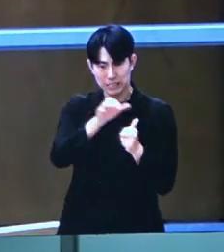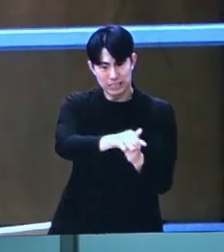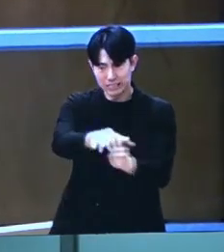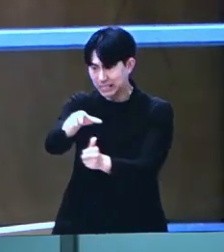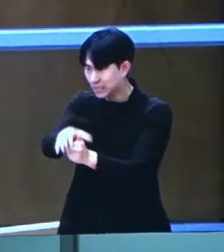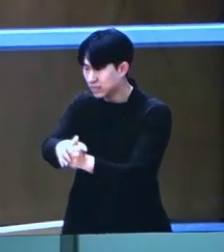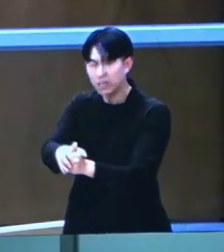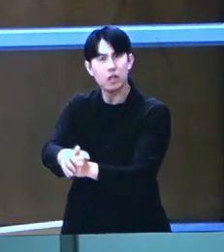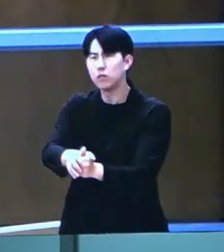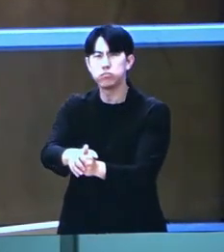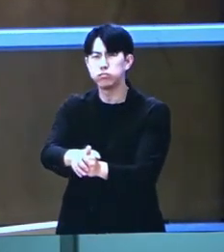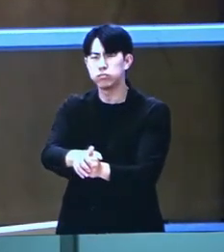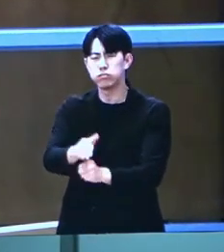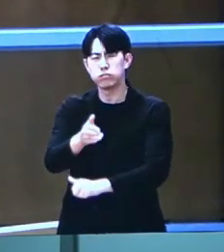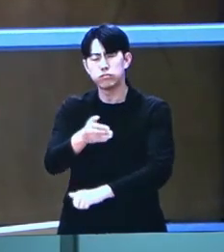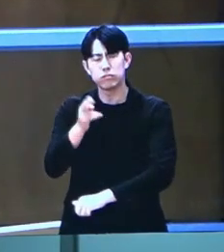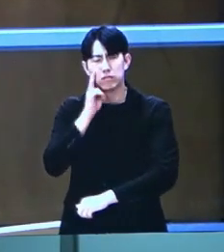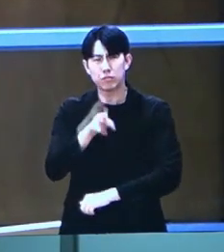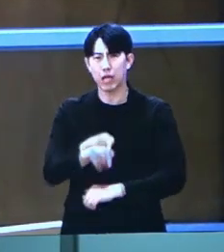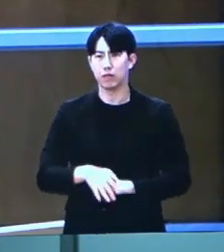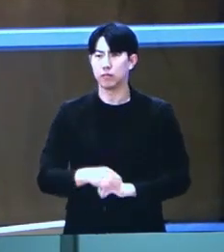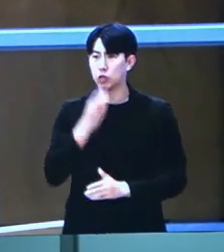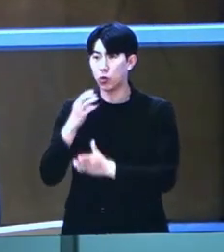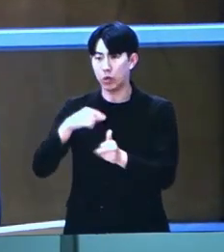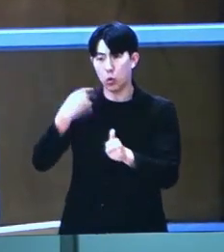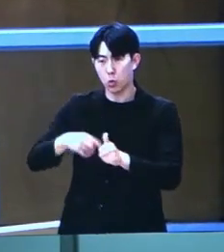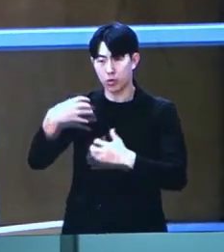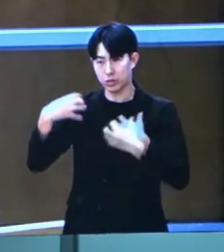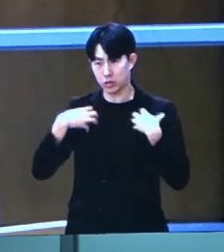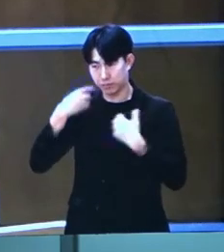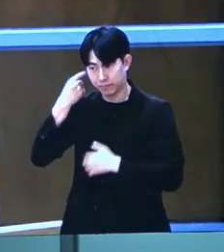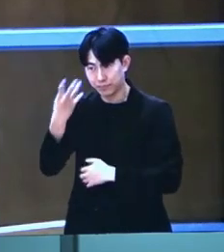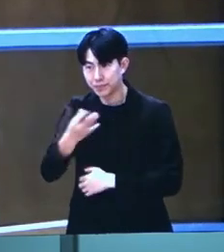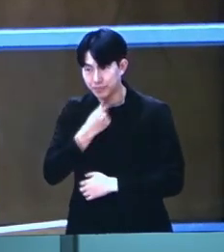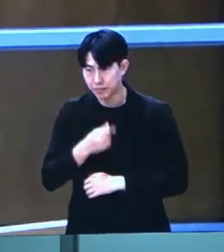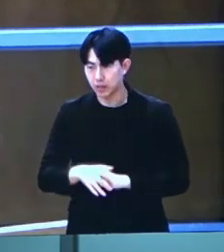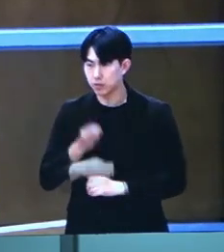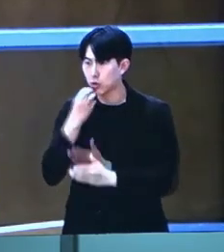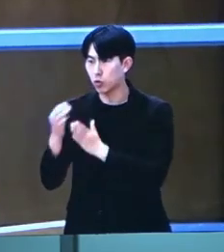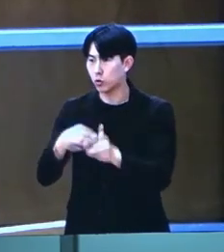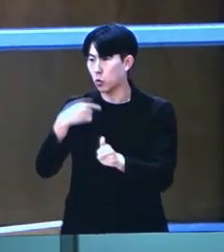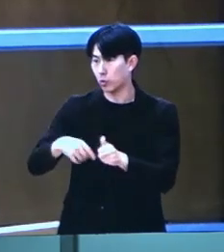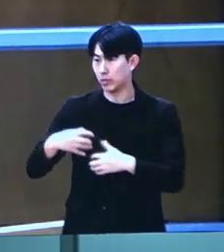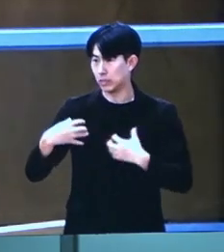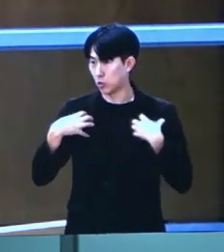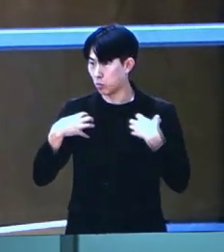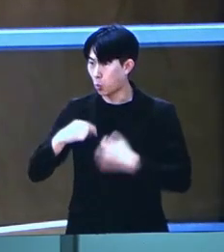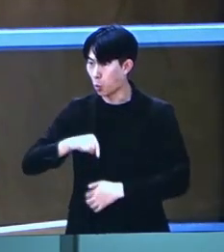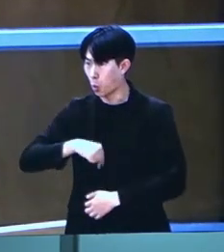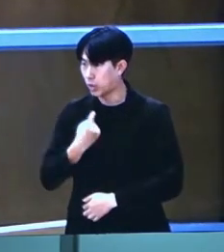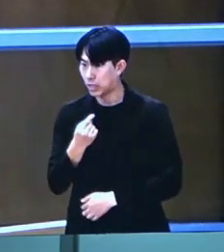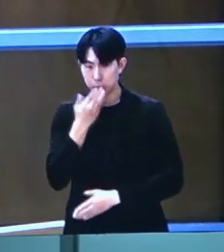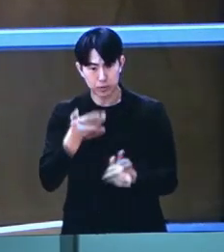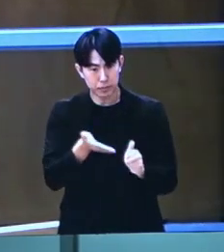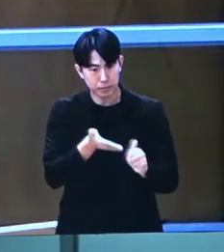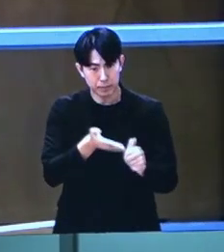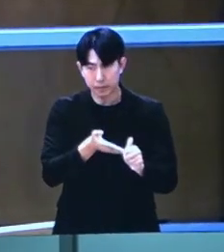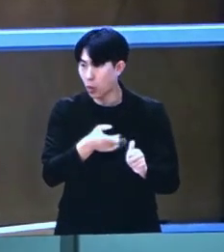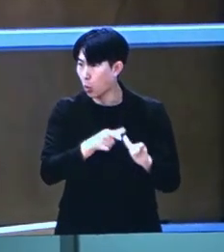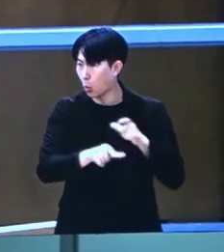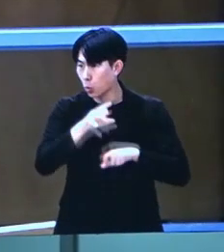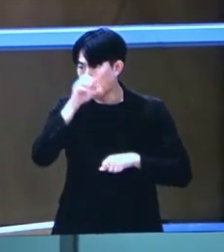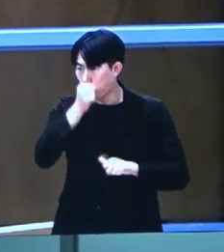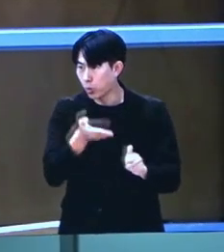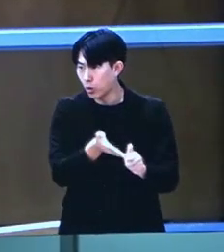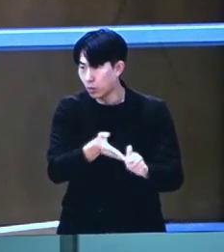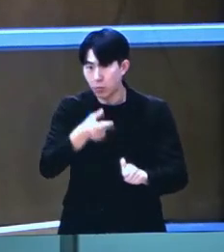보입니다. 경기도 교육청에 여쭤보고 싶습니다. 경기도 교육청의 능력만으로는 급식의 질과 설비를